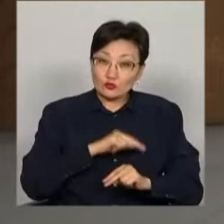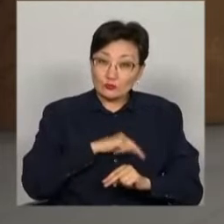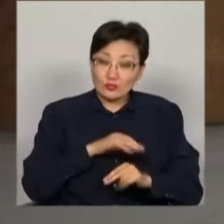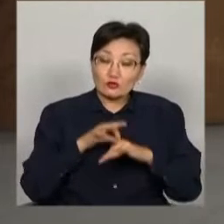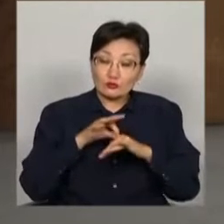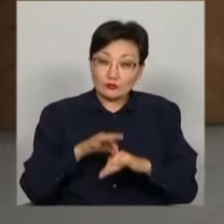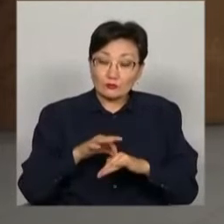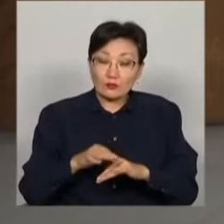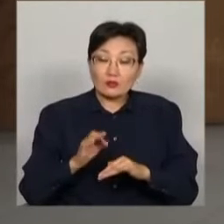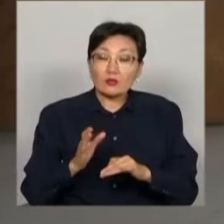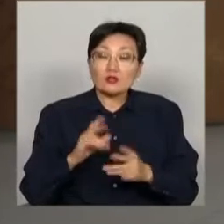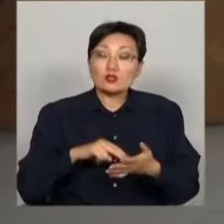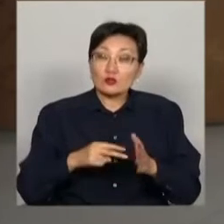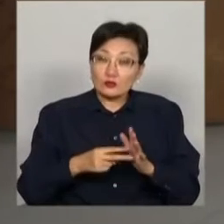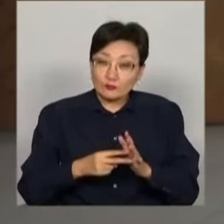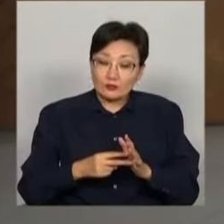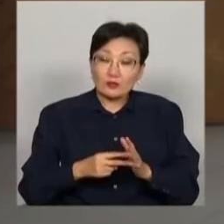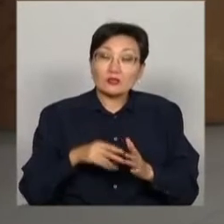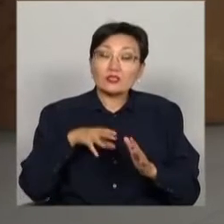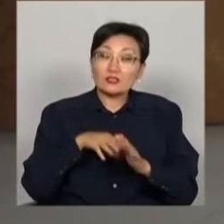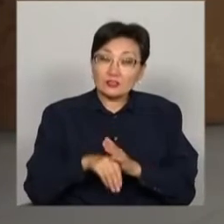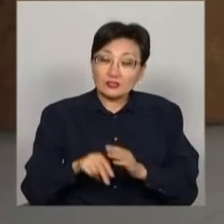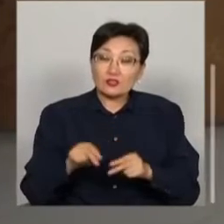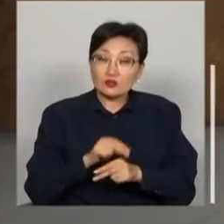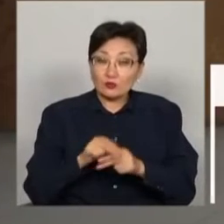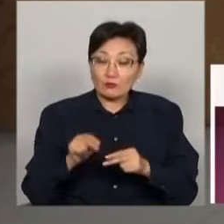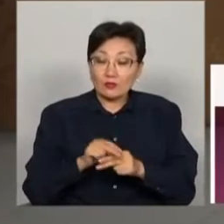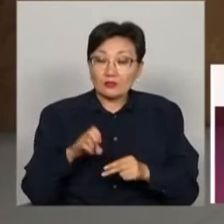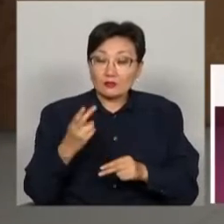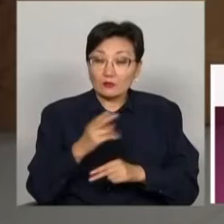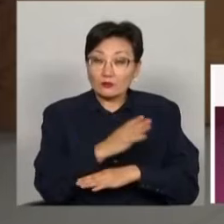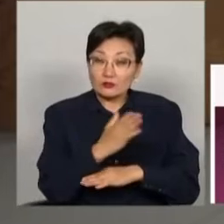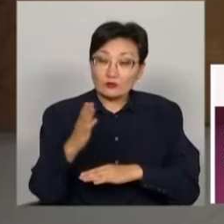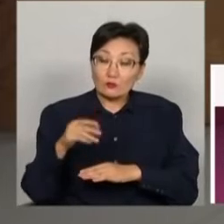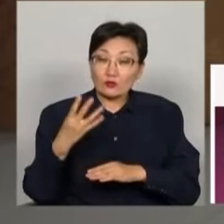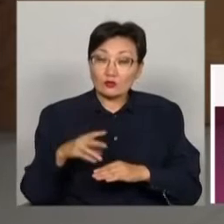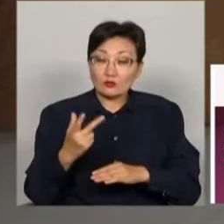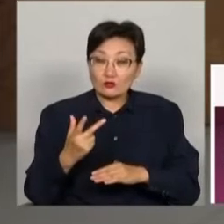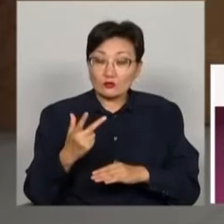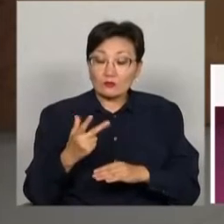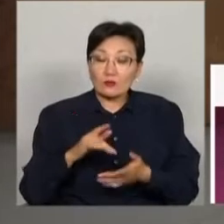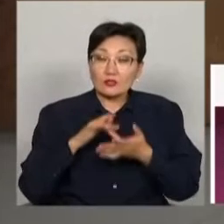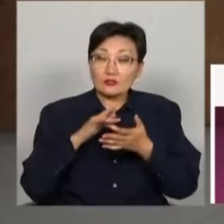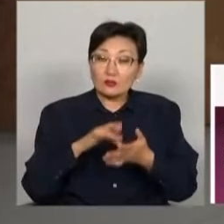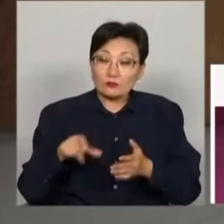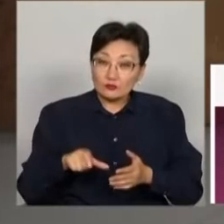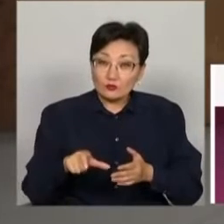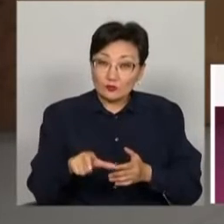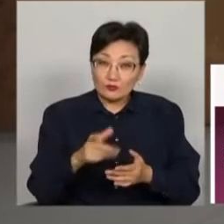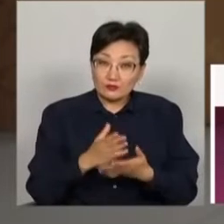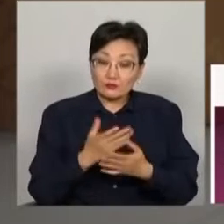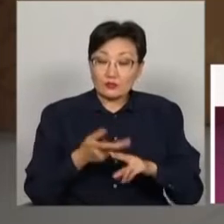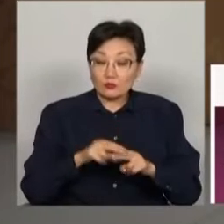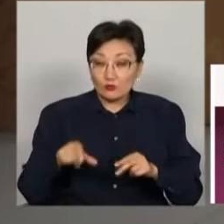күшейтіліп, алдағы жоспарда бар күшейтілу. Және ұлттық парктің аумағында 43 туристік соқпақтар бар.